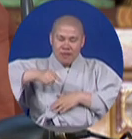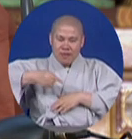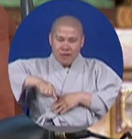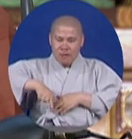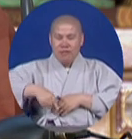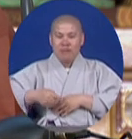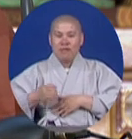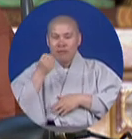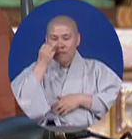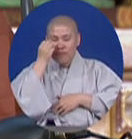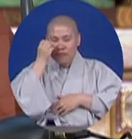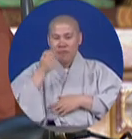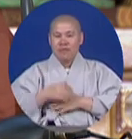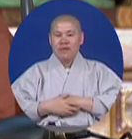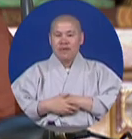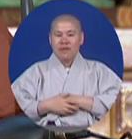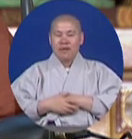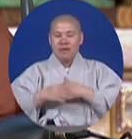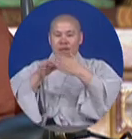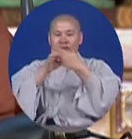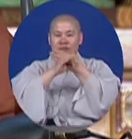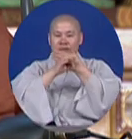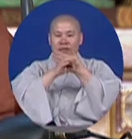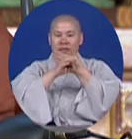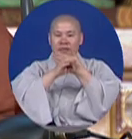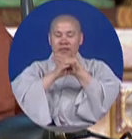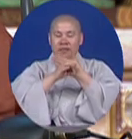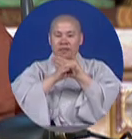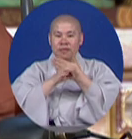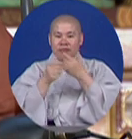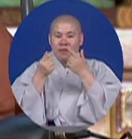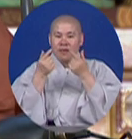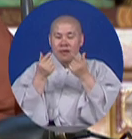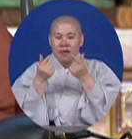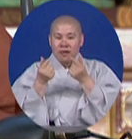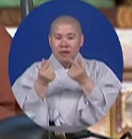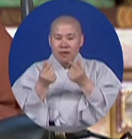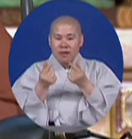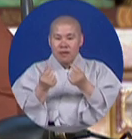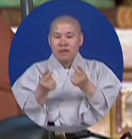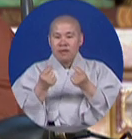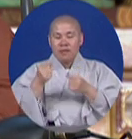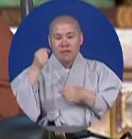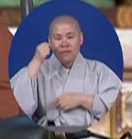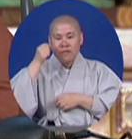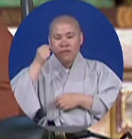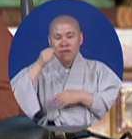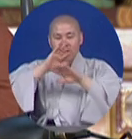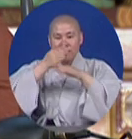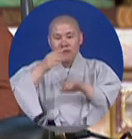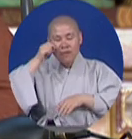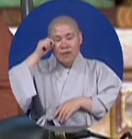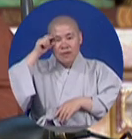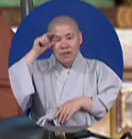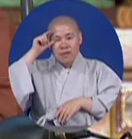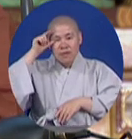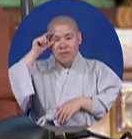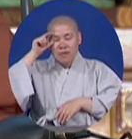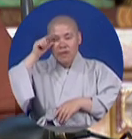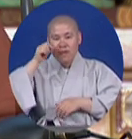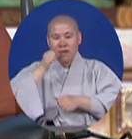묘해요. 그러면 이런 것을 이제 깨달음이라고 그러는데 이게